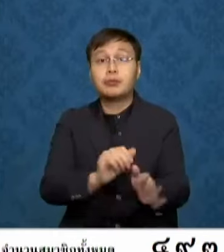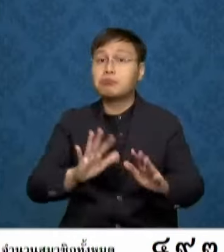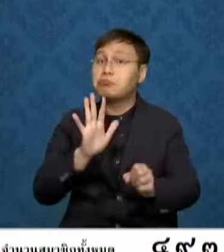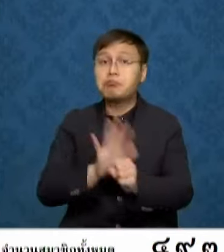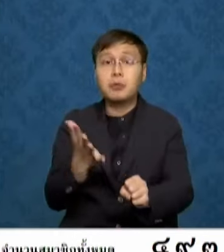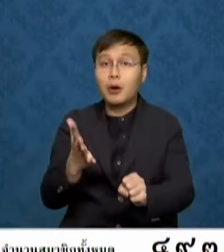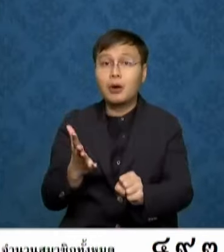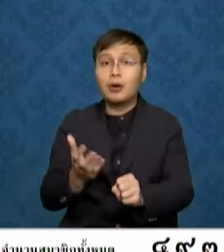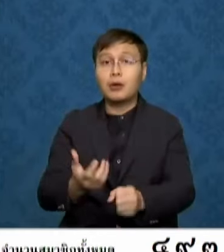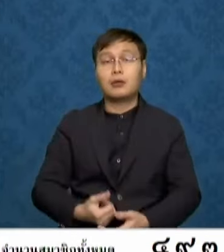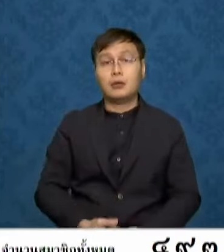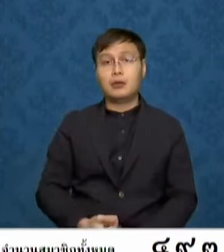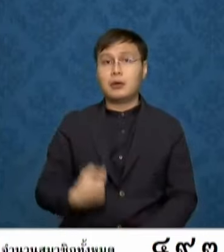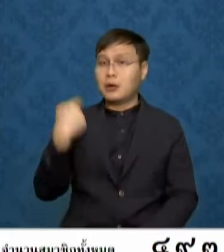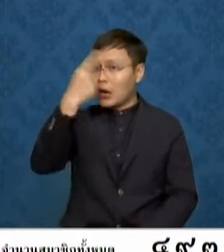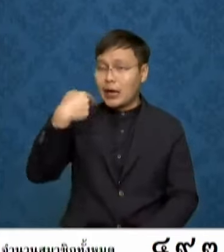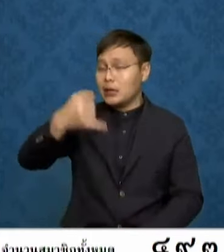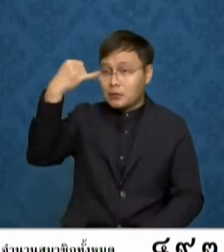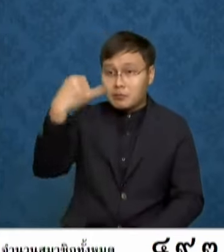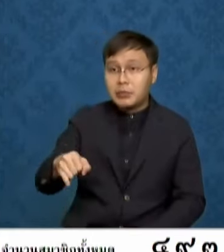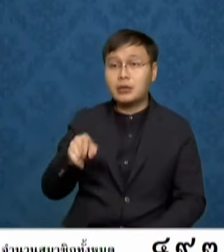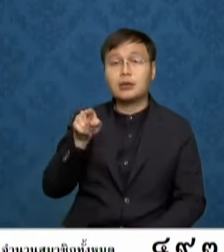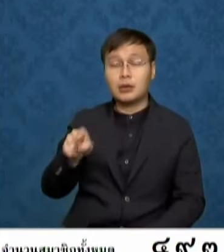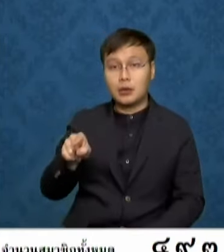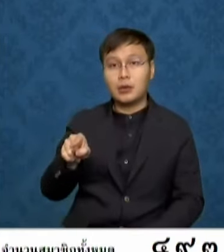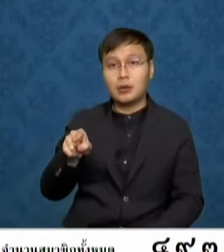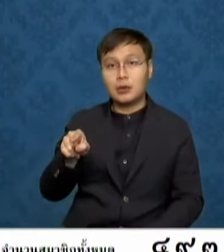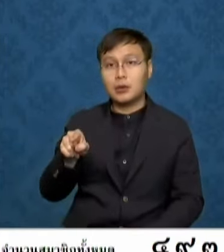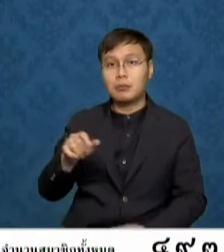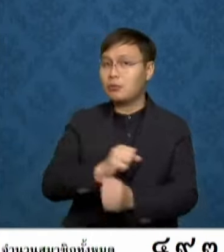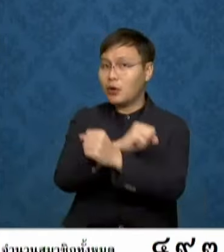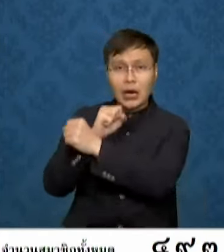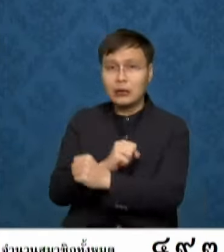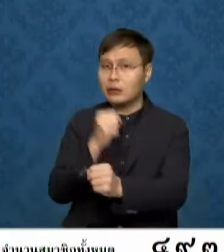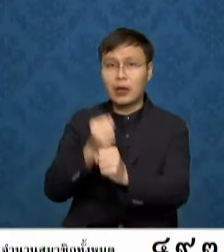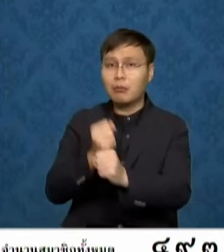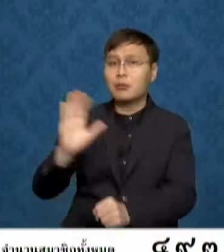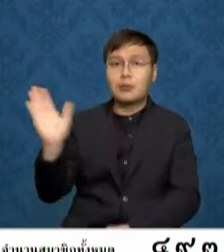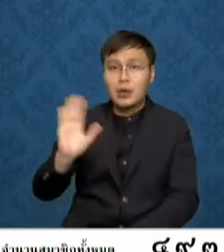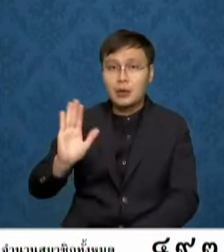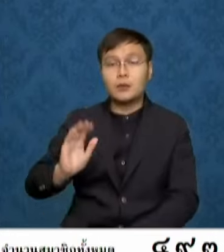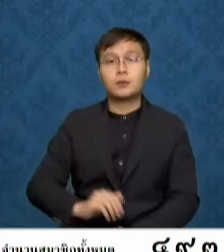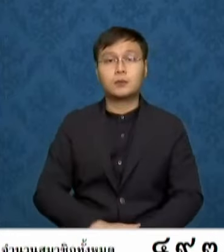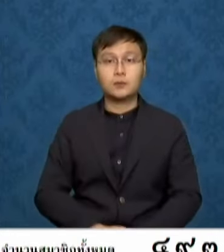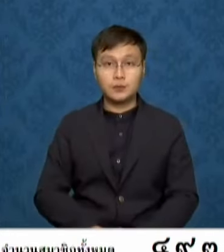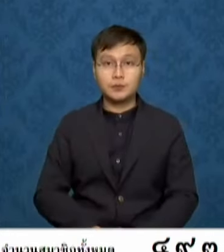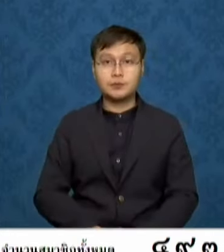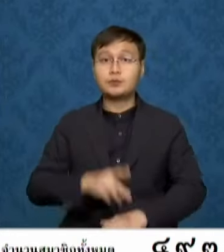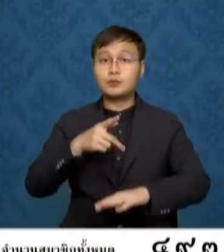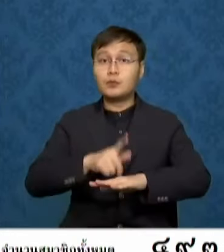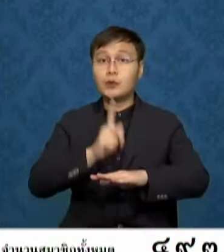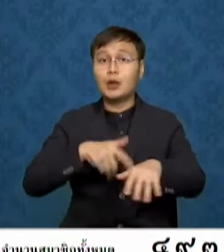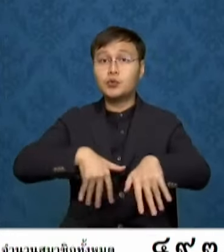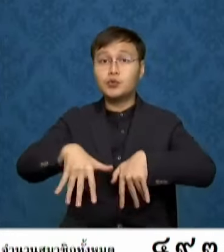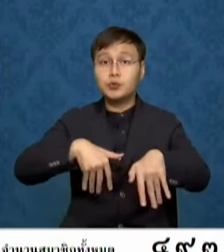ต้องการให้หาคนที่ได้กระทำสิ่งเหล่านี้และป้องกันไม่ให้สิ่งเหล่านี้เกิดขึ้นอีกท่านประธานครับแม้แต่ชาว